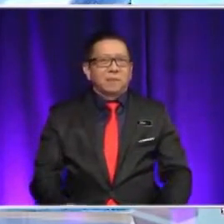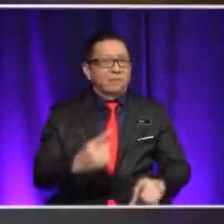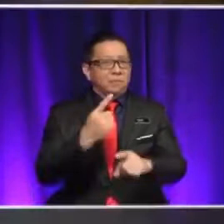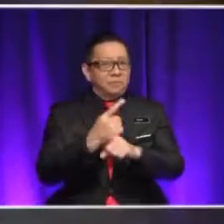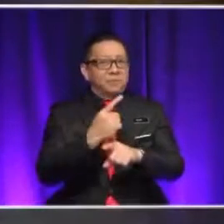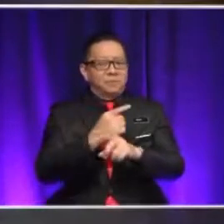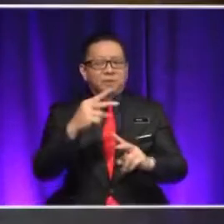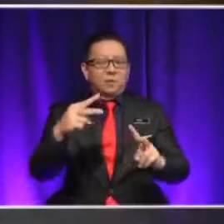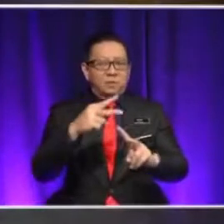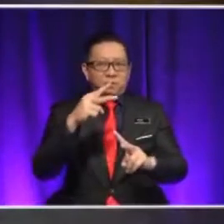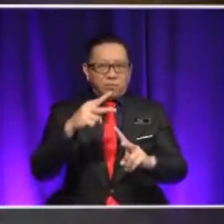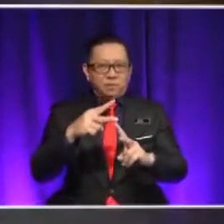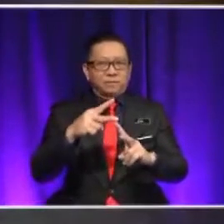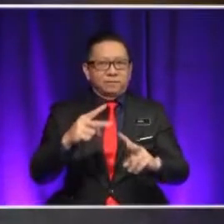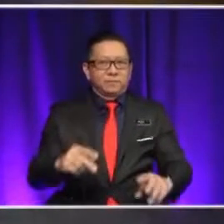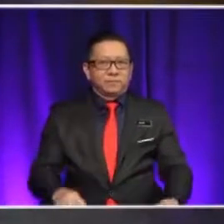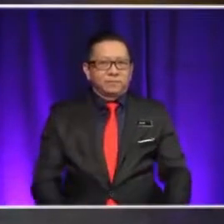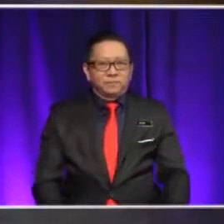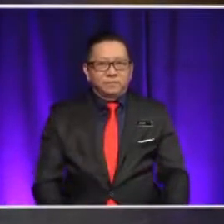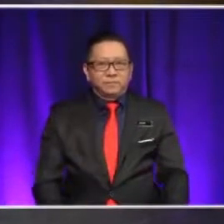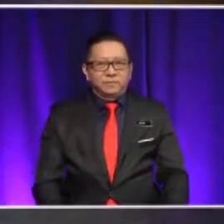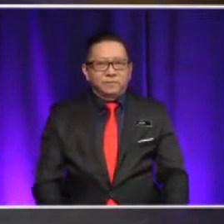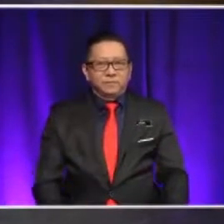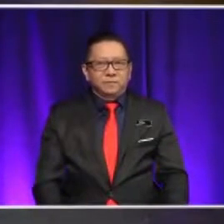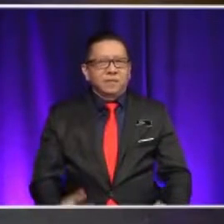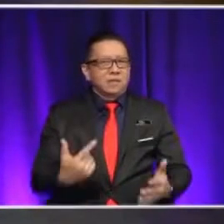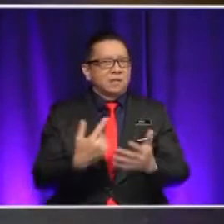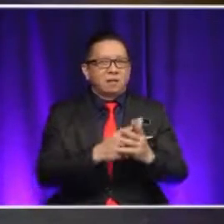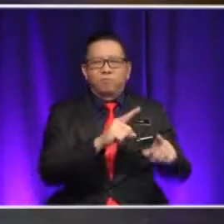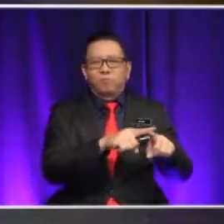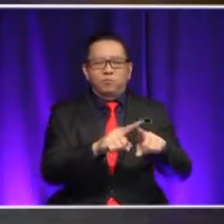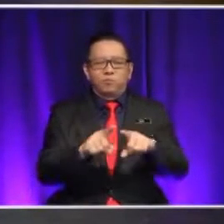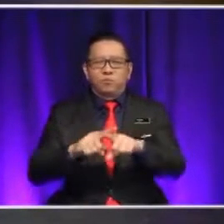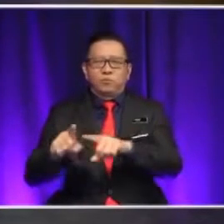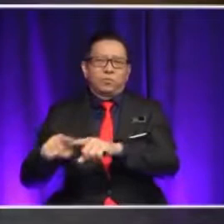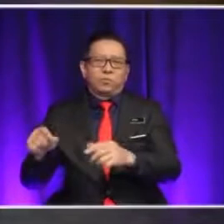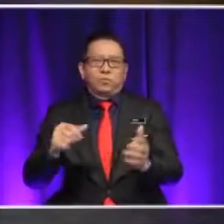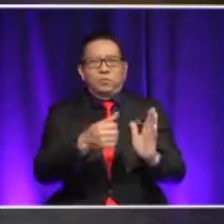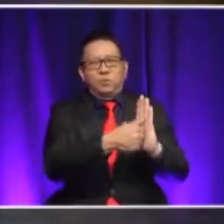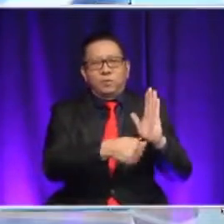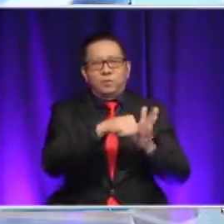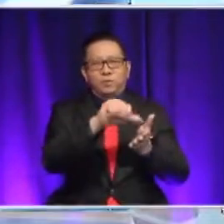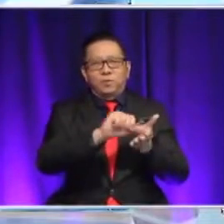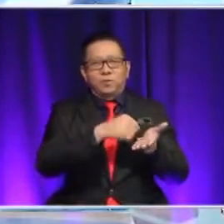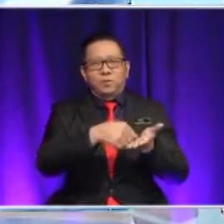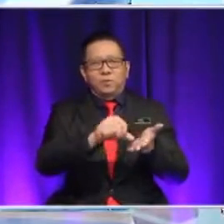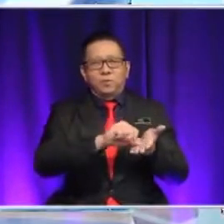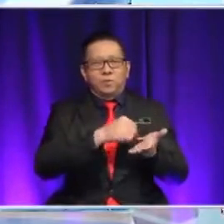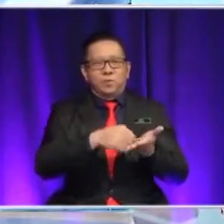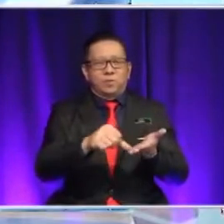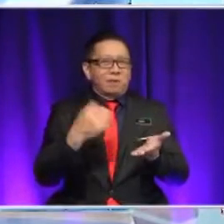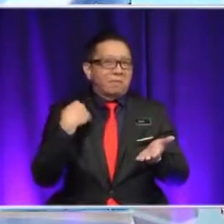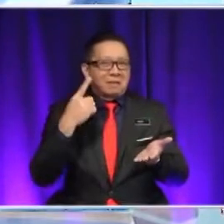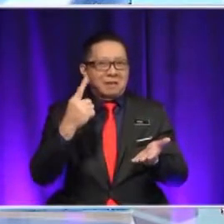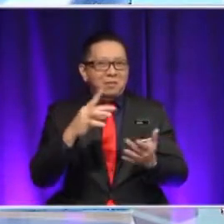jadi kita baru gua Oke kita Aduh wah pelbagai jenis Bruce tapi ada satu yang menelaah benar-benar dari